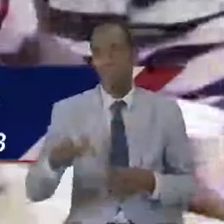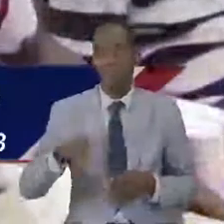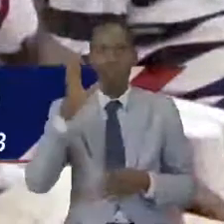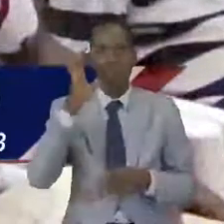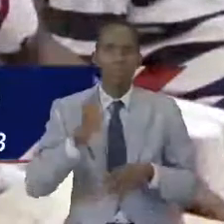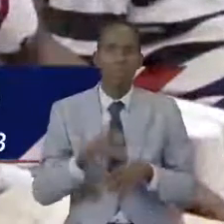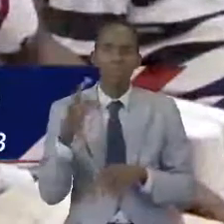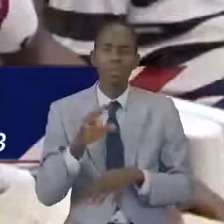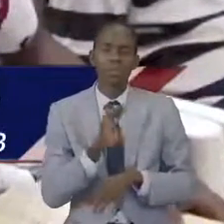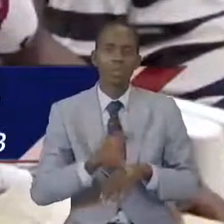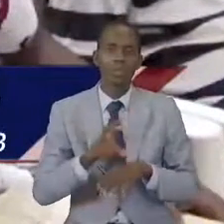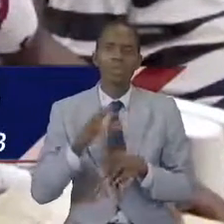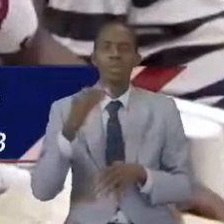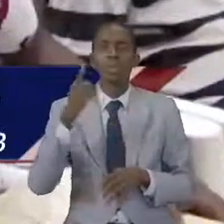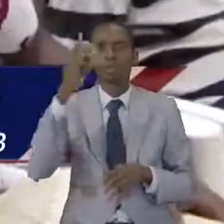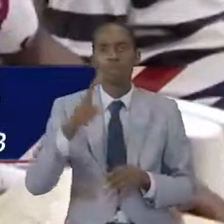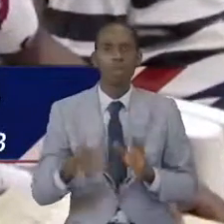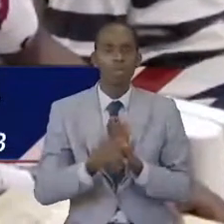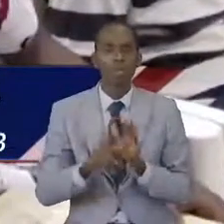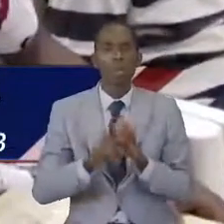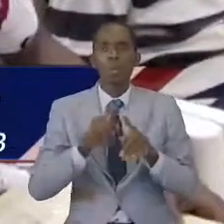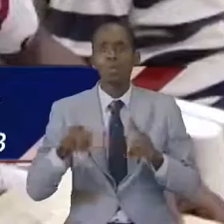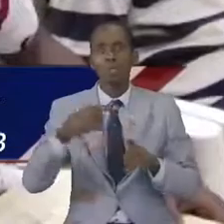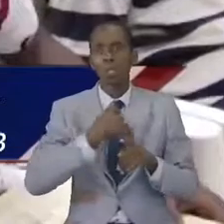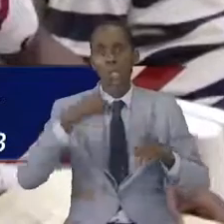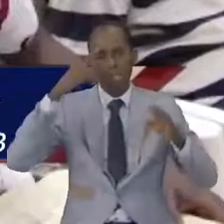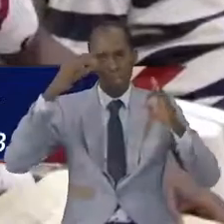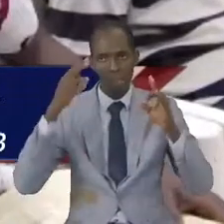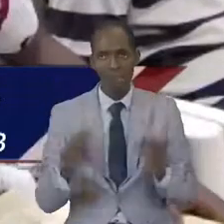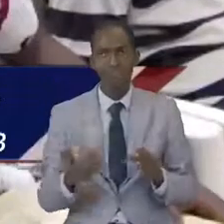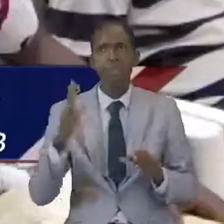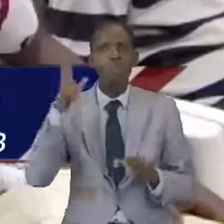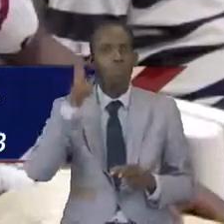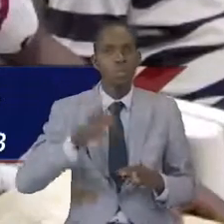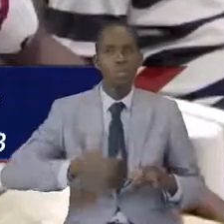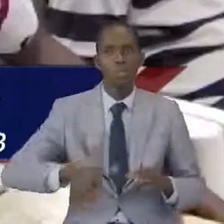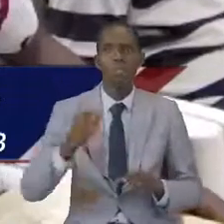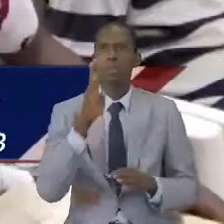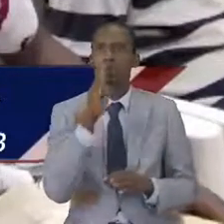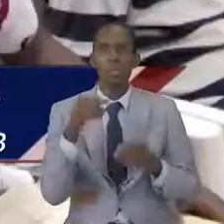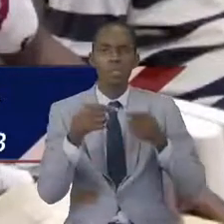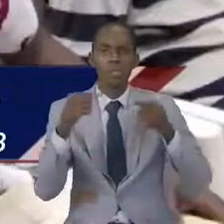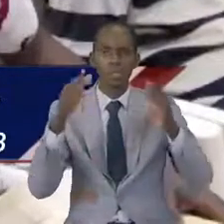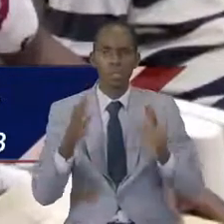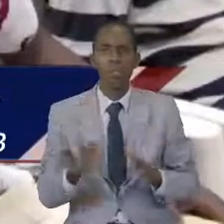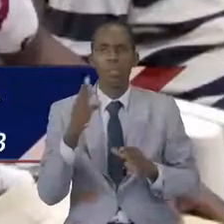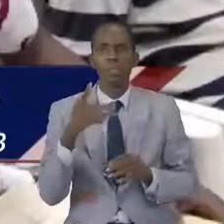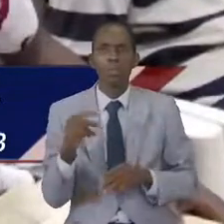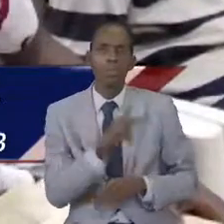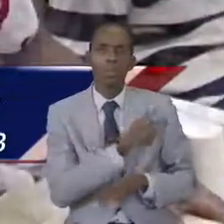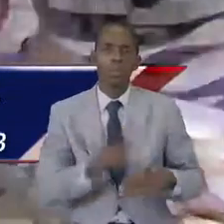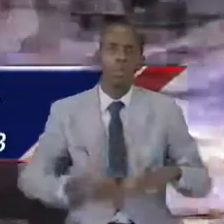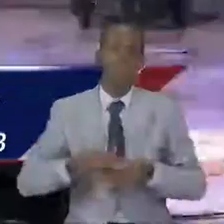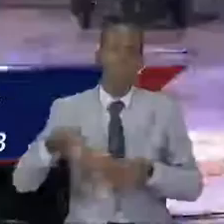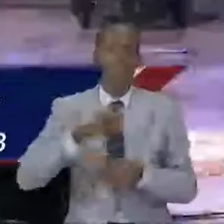négative mais ils sont résolus pour rester ainsi des ennemis du royaume des ennemis de la communion